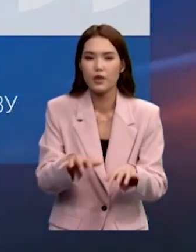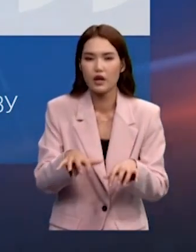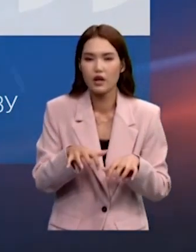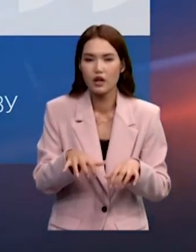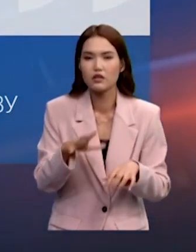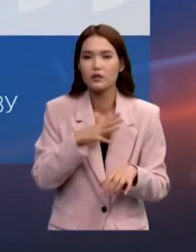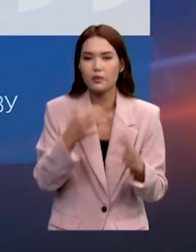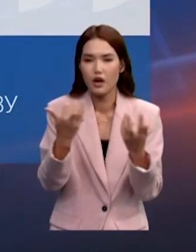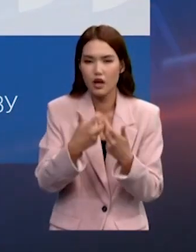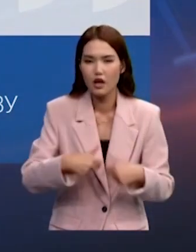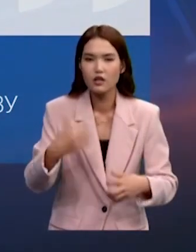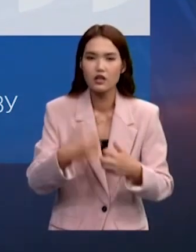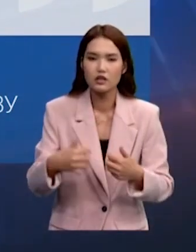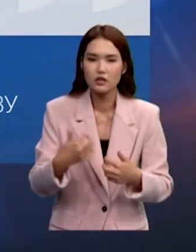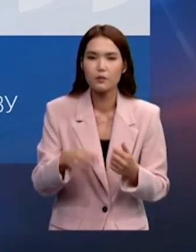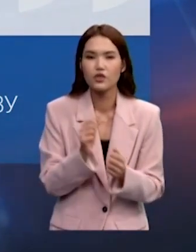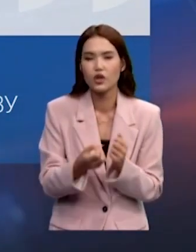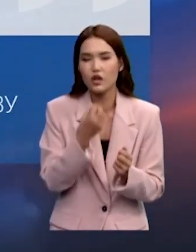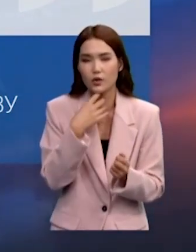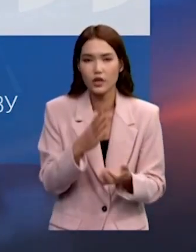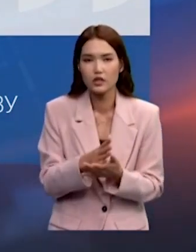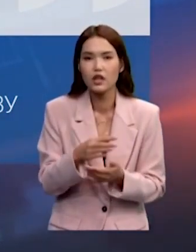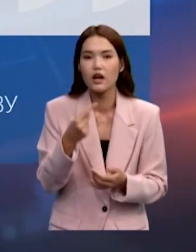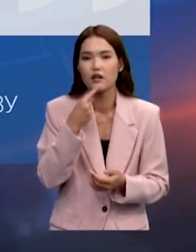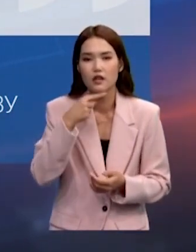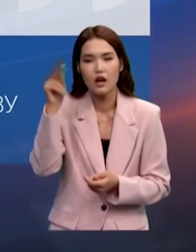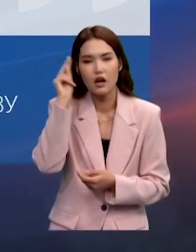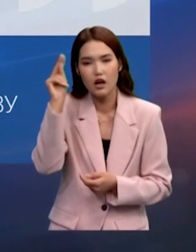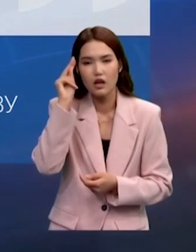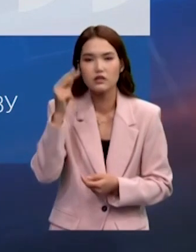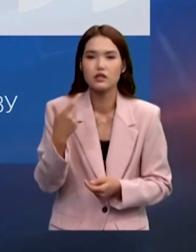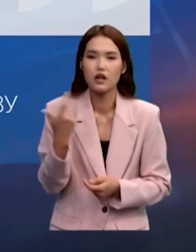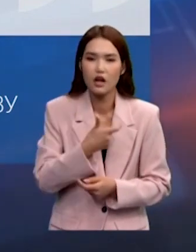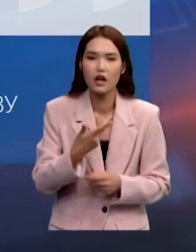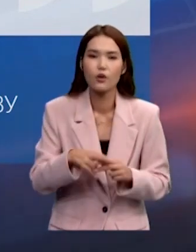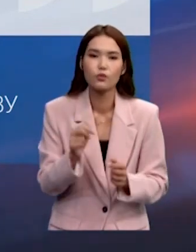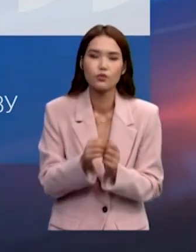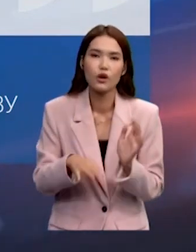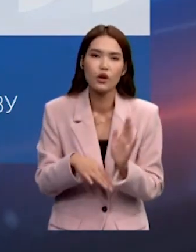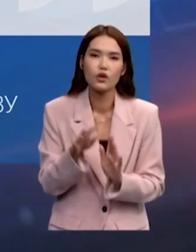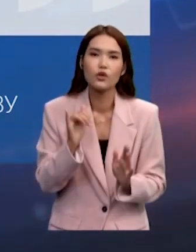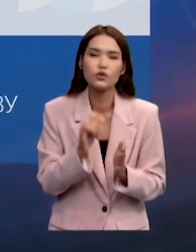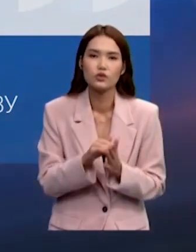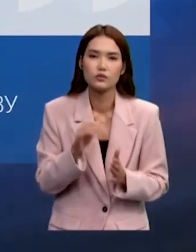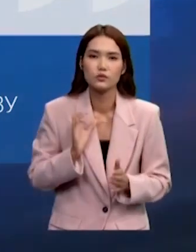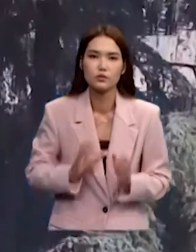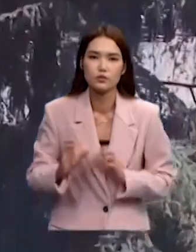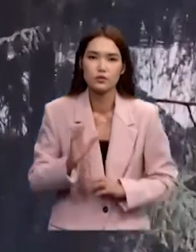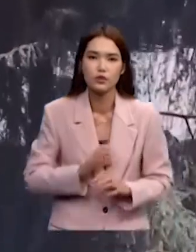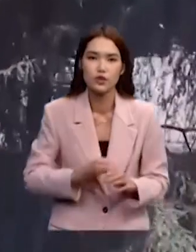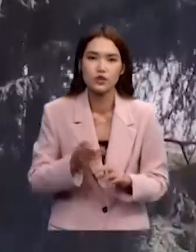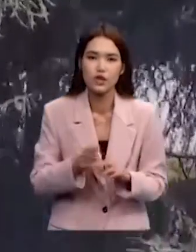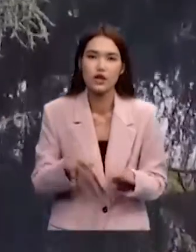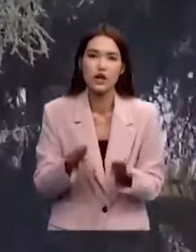потому что у него стандарт письма часто хорош. Владение языком и знание грамматики здесь часто лучше, чем у студента.